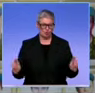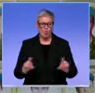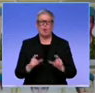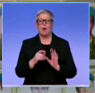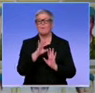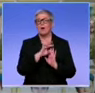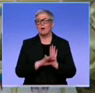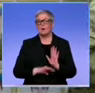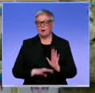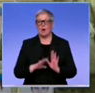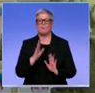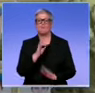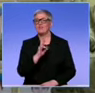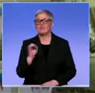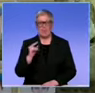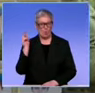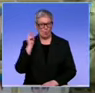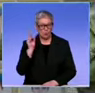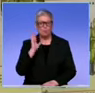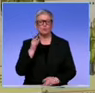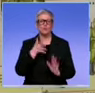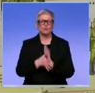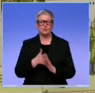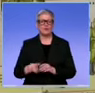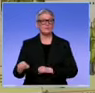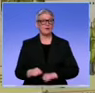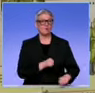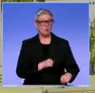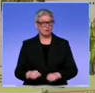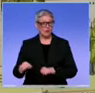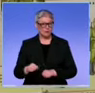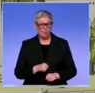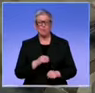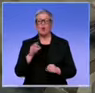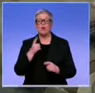внеурочная, старшеклассники будут изучать строевую подготовку, средства